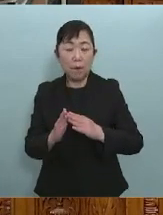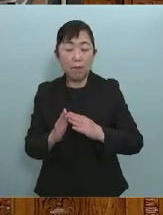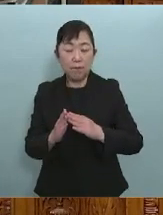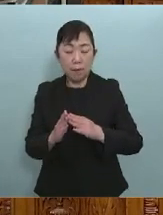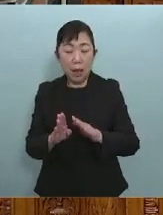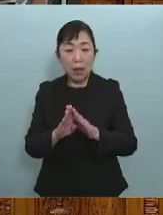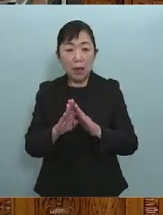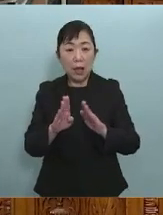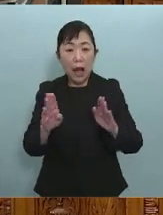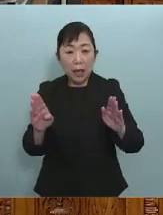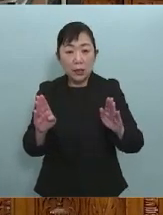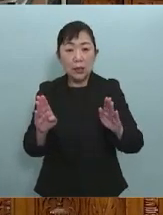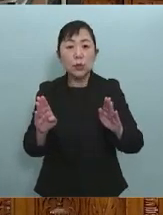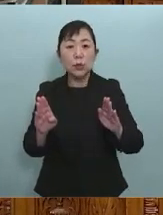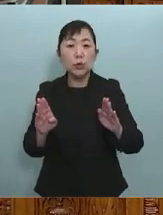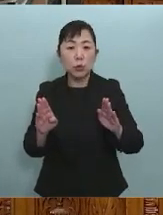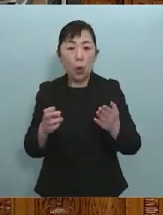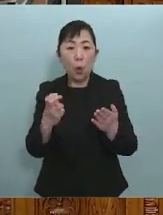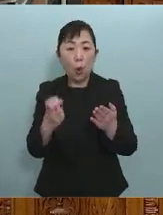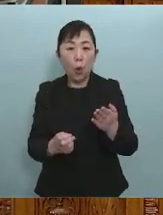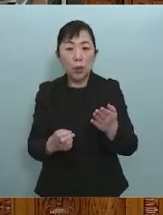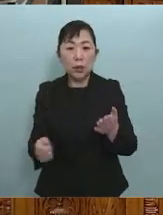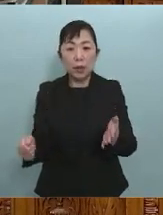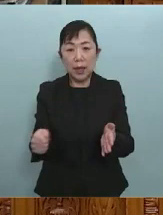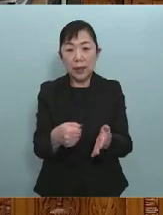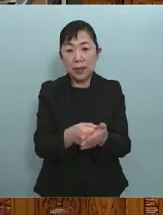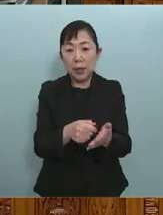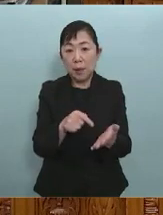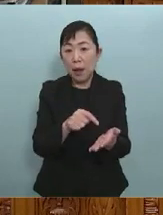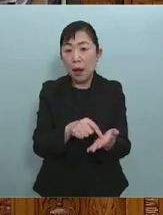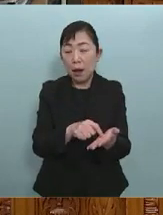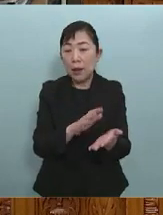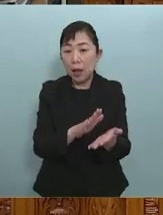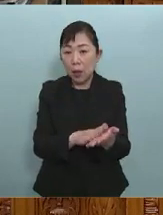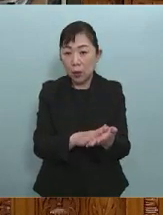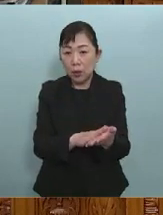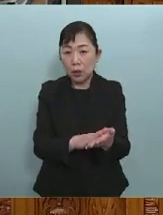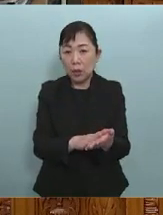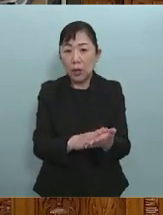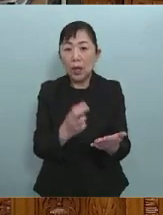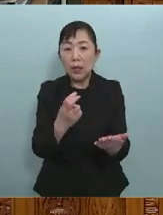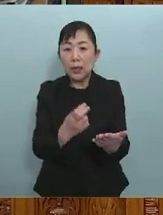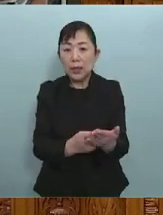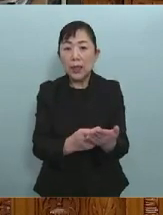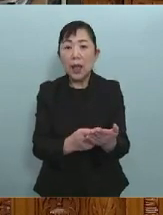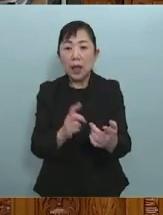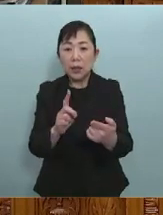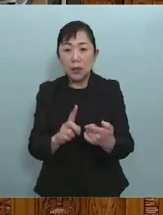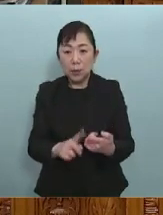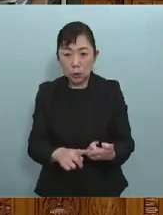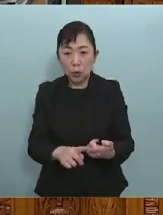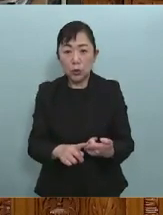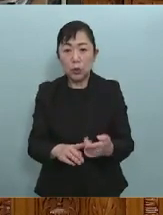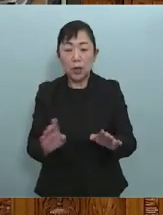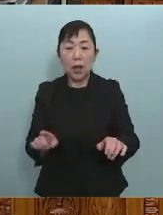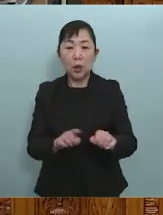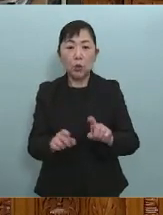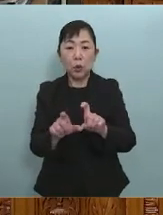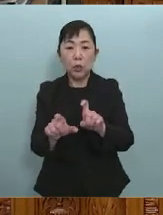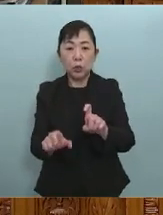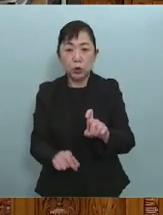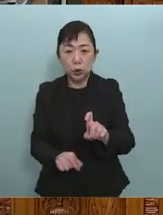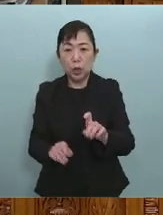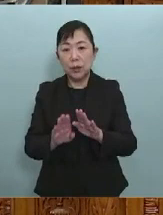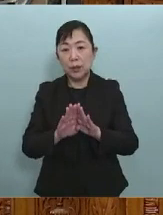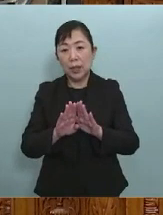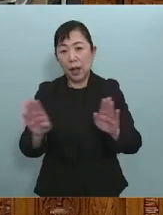旨が法律で定められておりえこの法律の規定に基づいてえ本年10月からえ開始さ